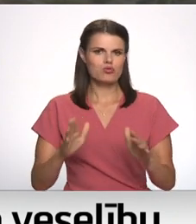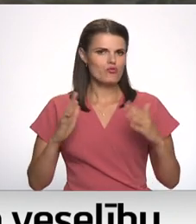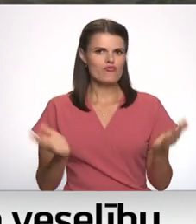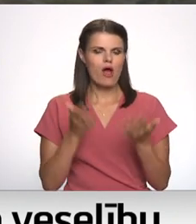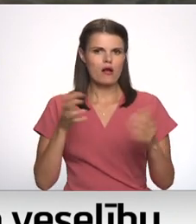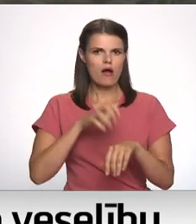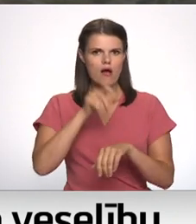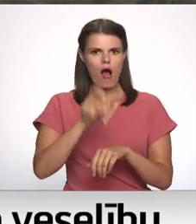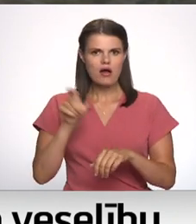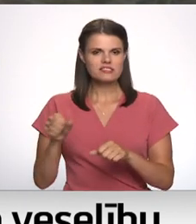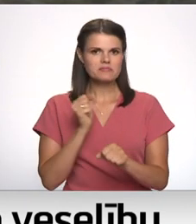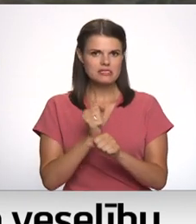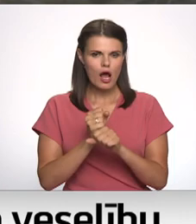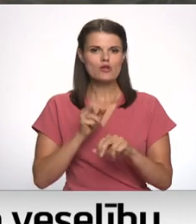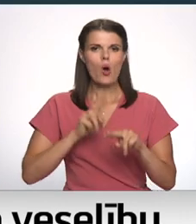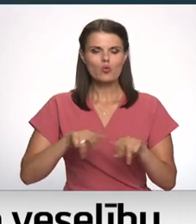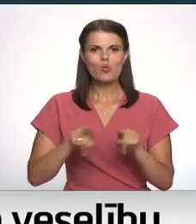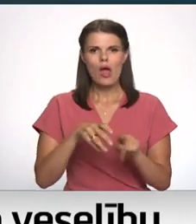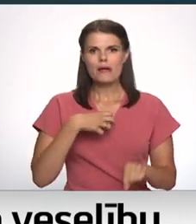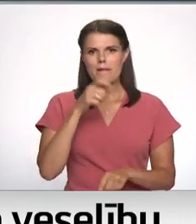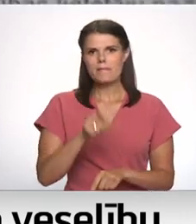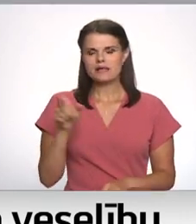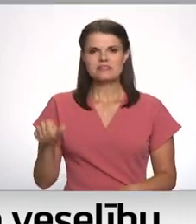ikdienu. Vairāk stāsta Vita Anstrate.